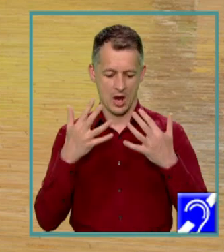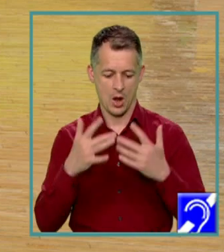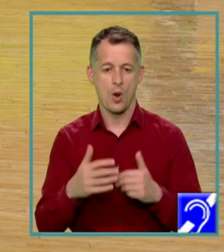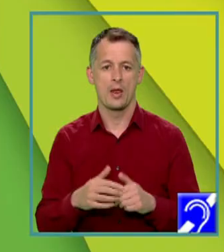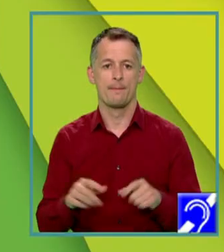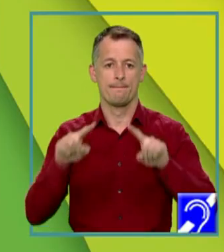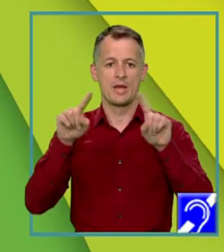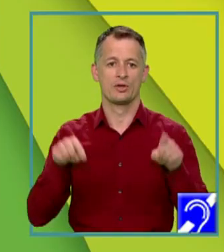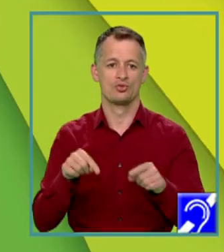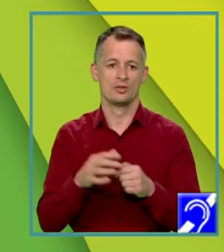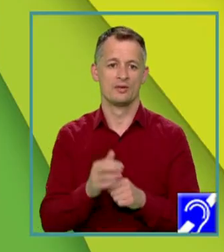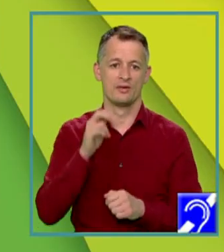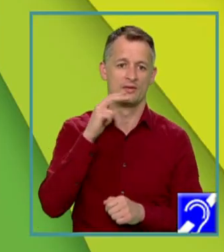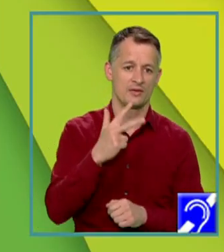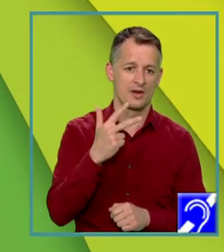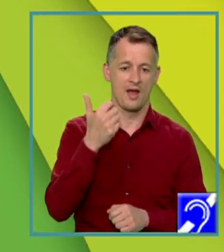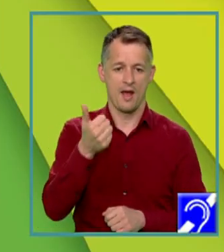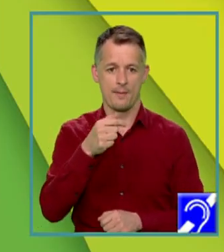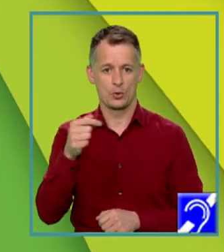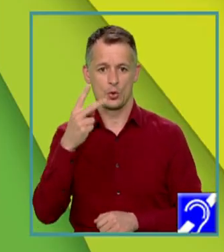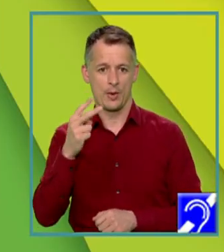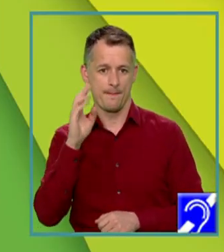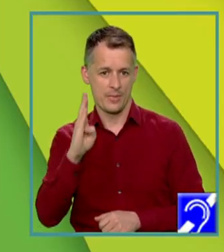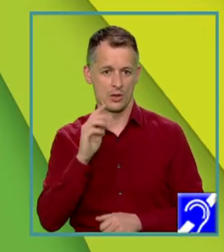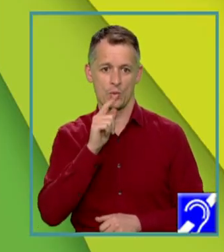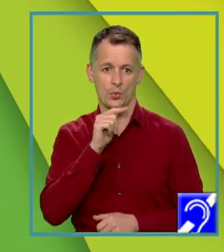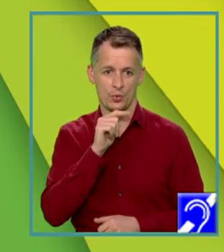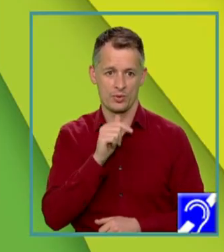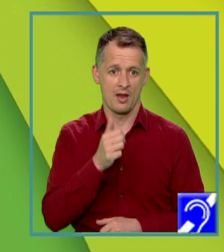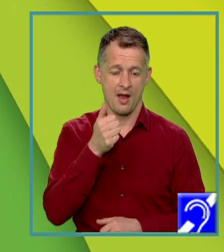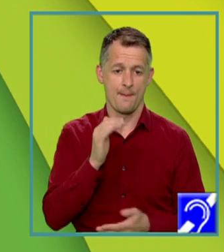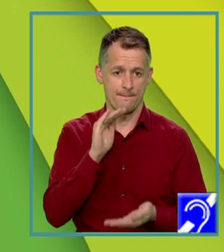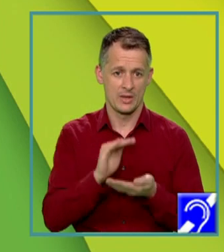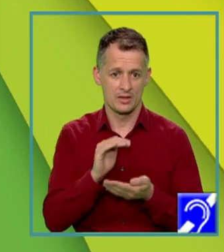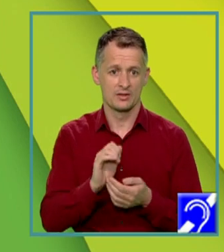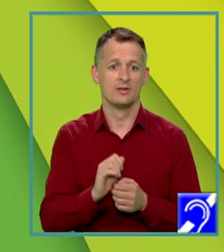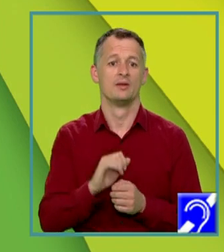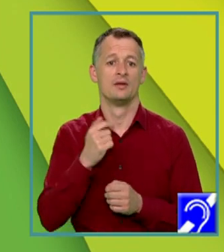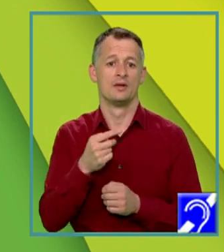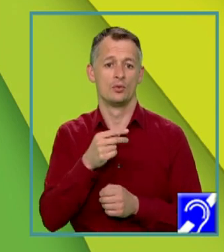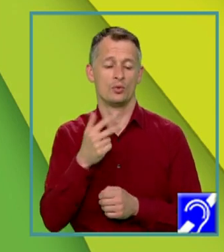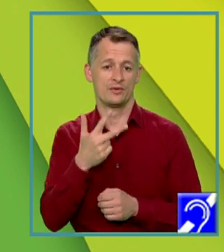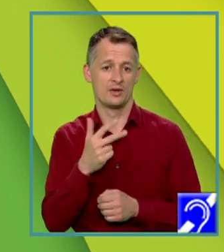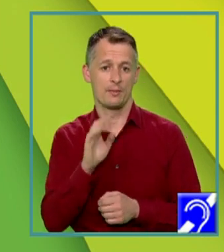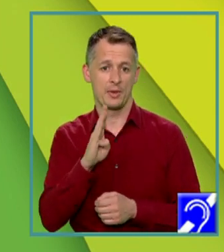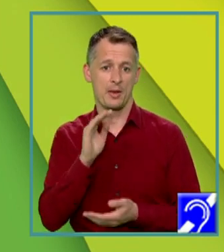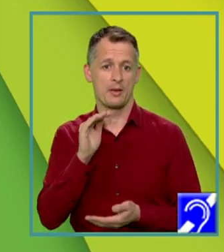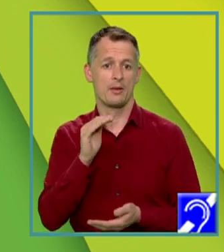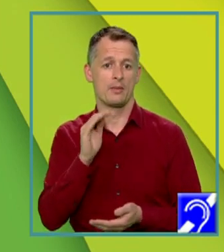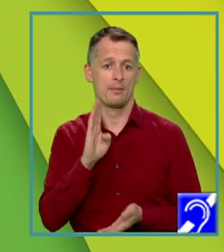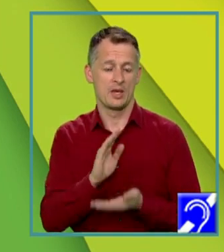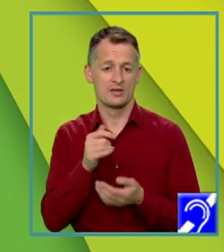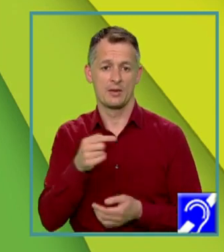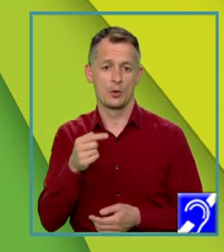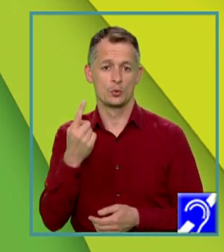matriceal 3-a minus 2b unde a mic egal cu 3 și b mic egal cu minus sub